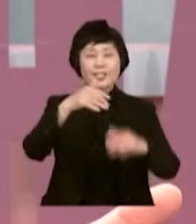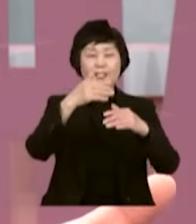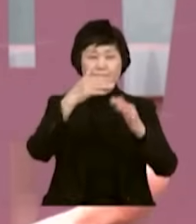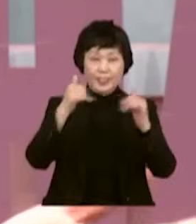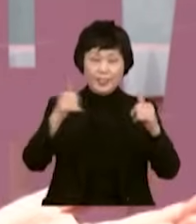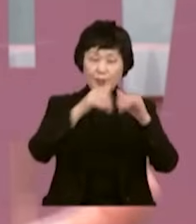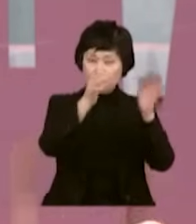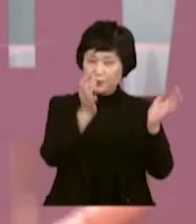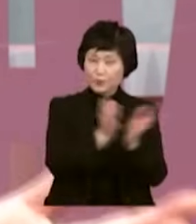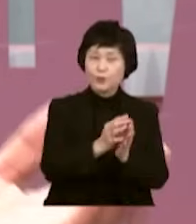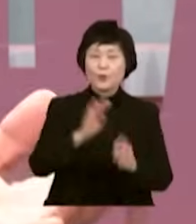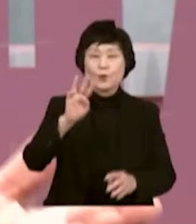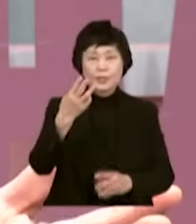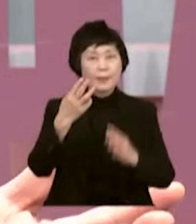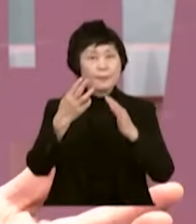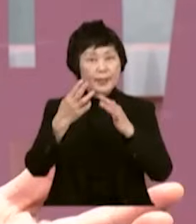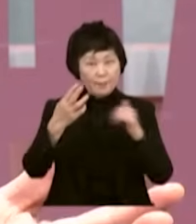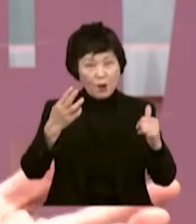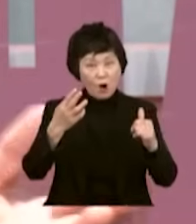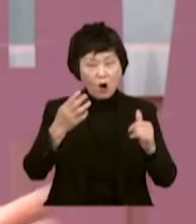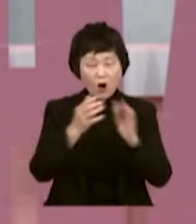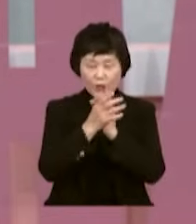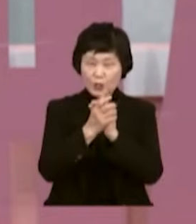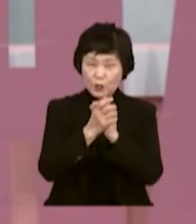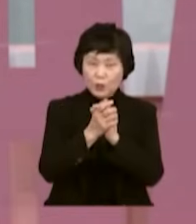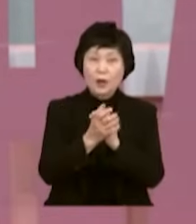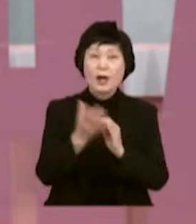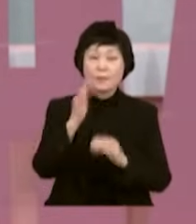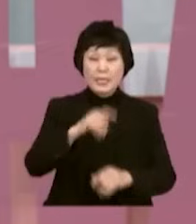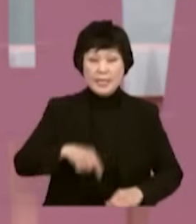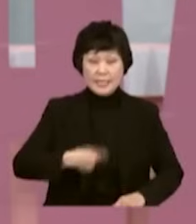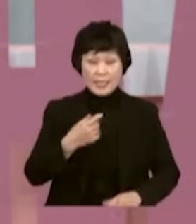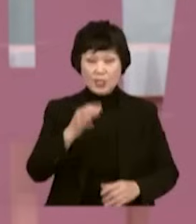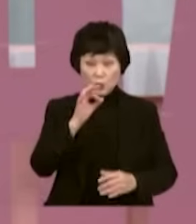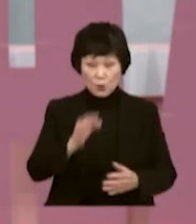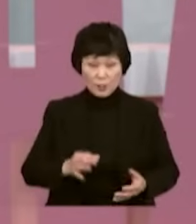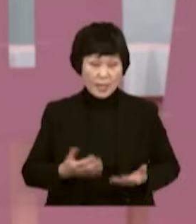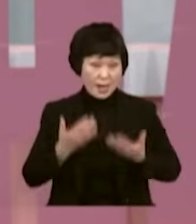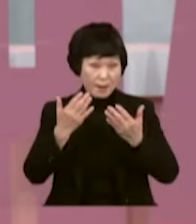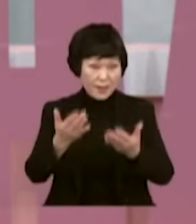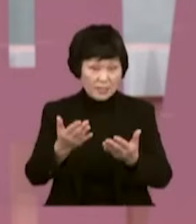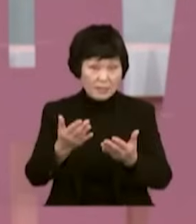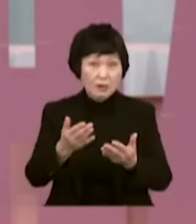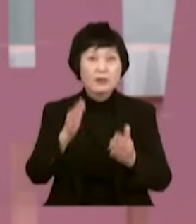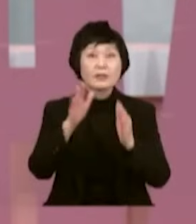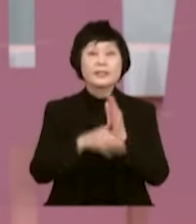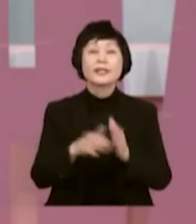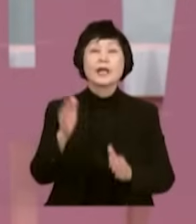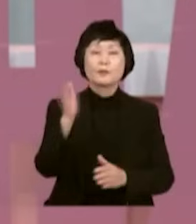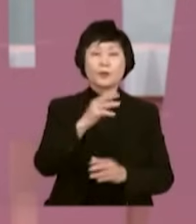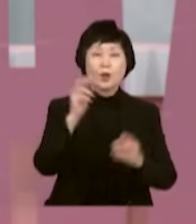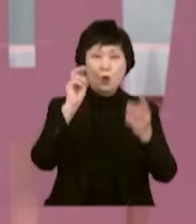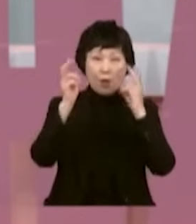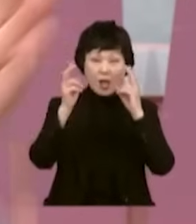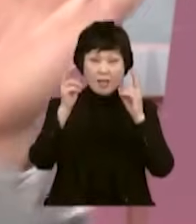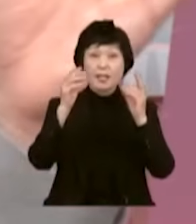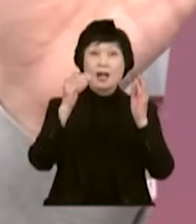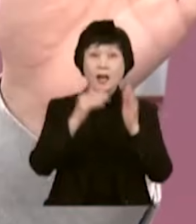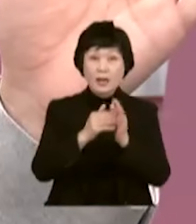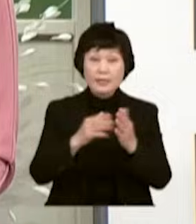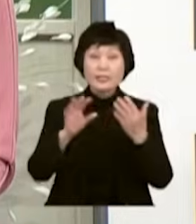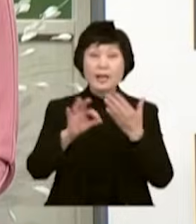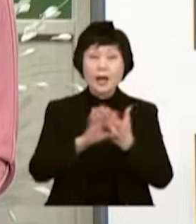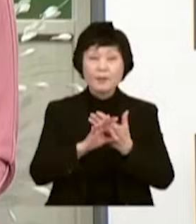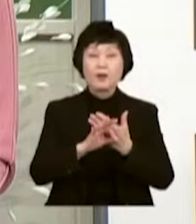없잖아요. 예, 예. 그때부터 교회를 살리겠다고 직장 갔다 오고 대학 갔다 오면 물건을 만들어서 예.